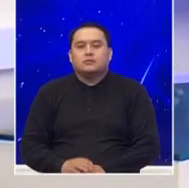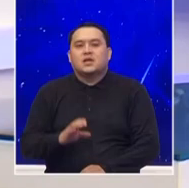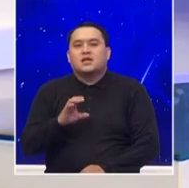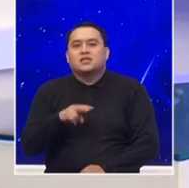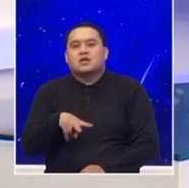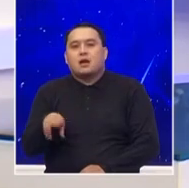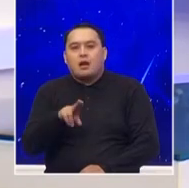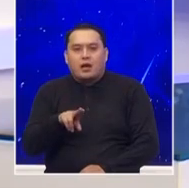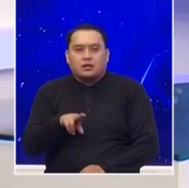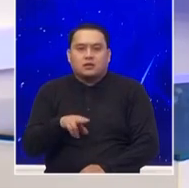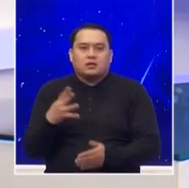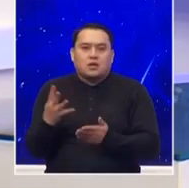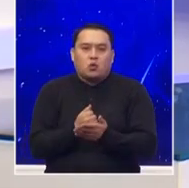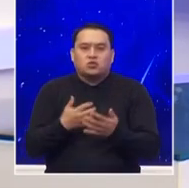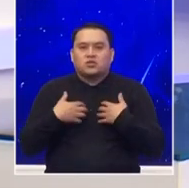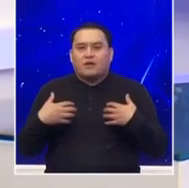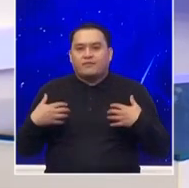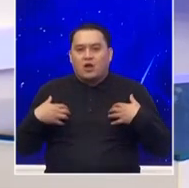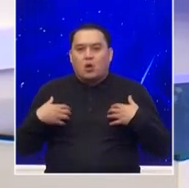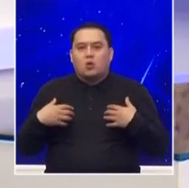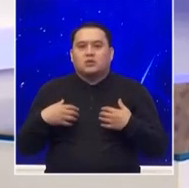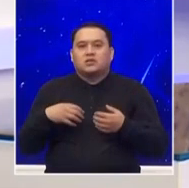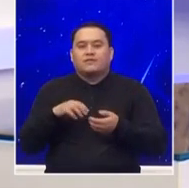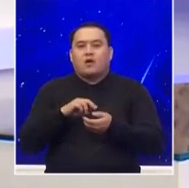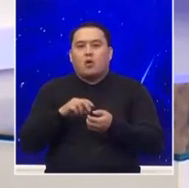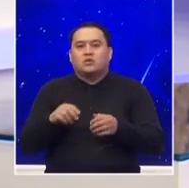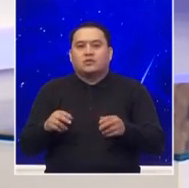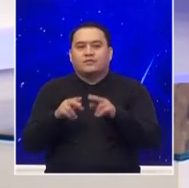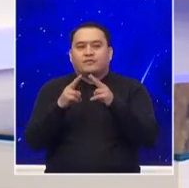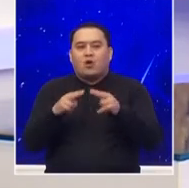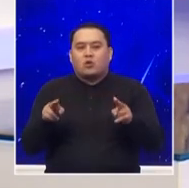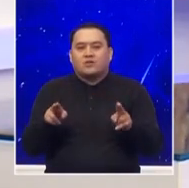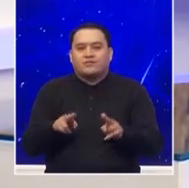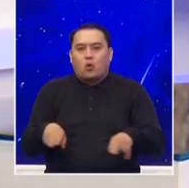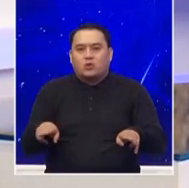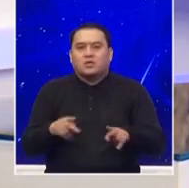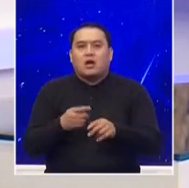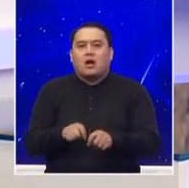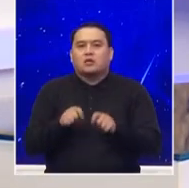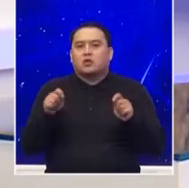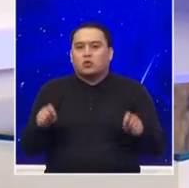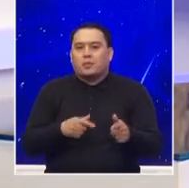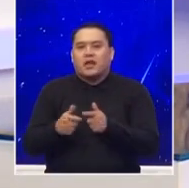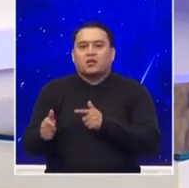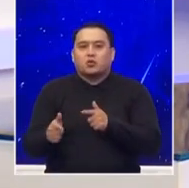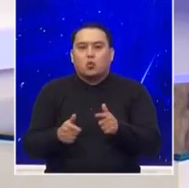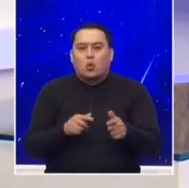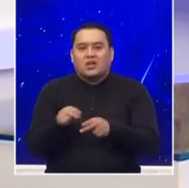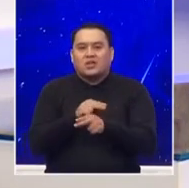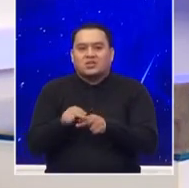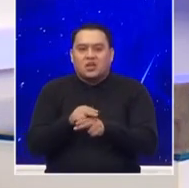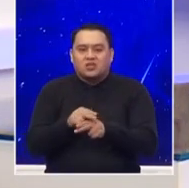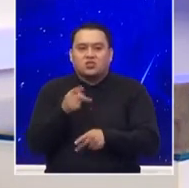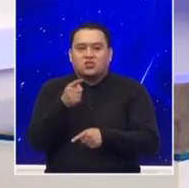Следы животных обнаружены на средневековой керамической черепице кафедрального собора Флоренции. Открытие сделали в ходе подготовки к реставрации